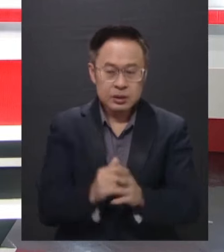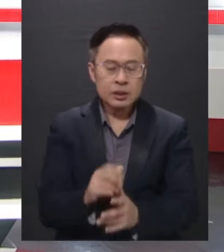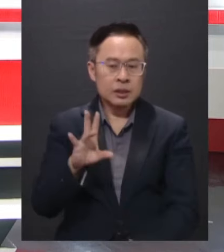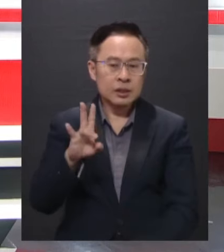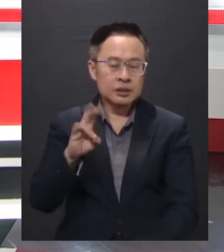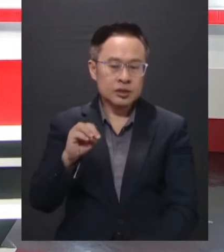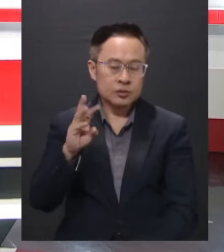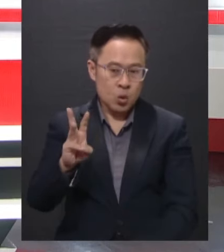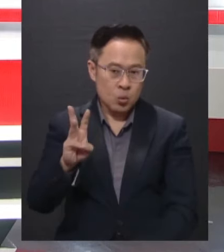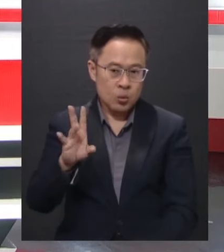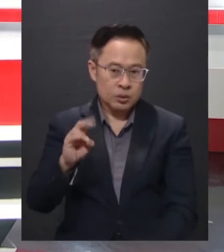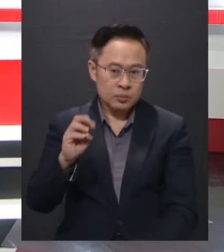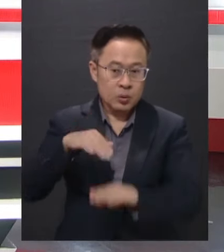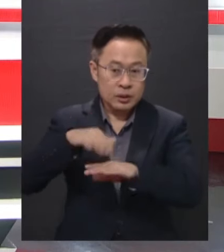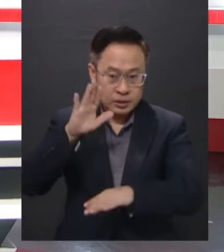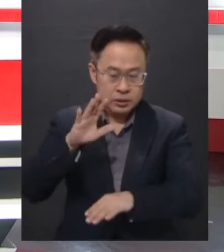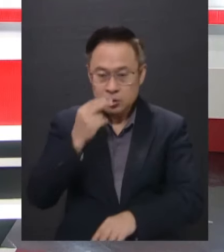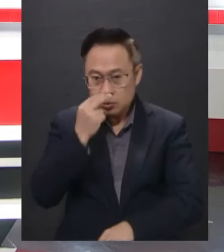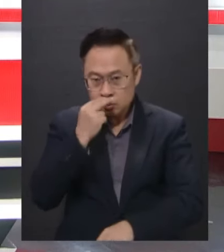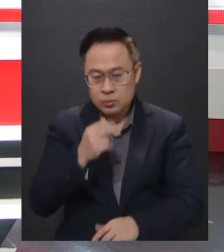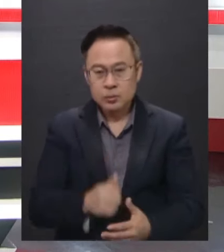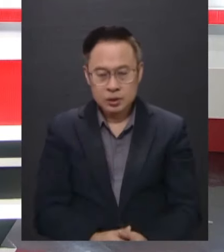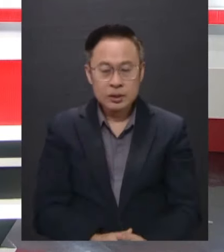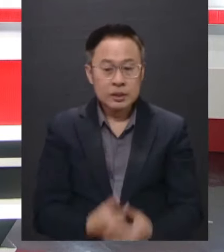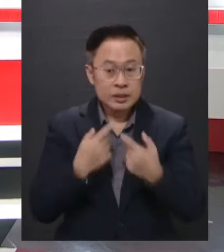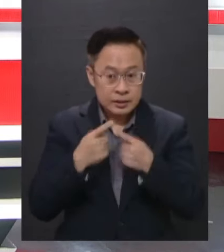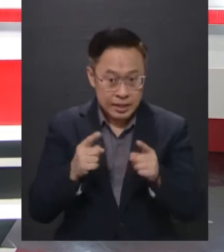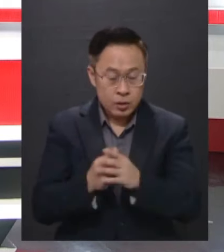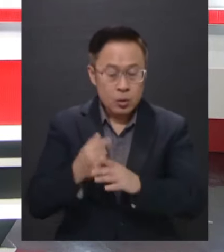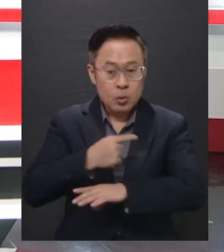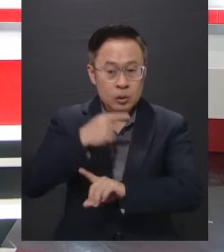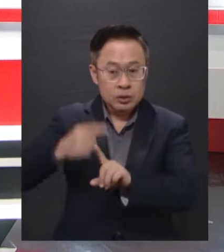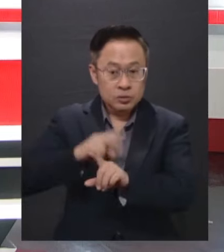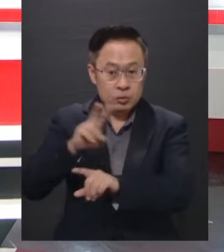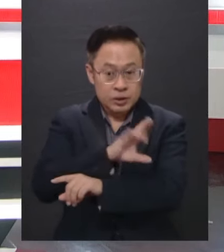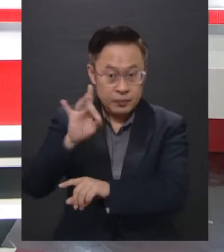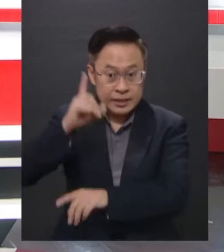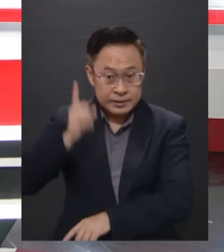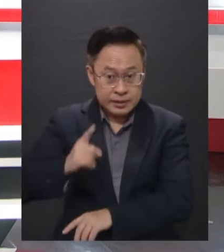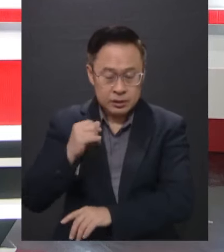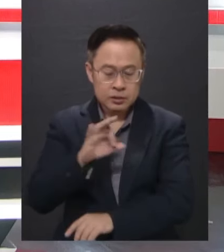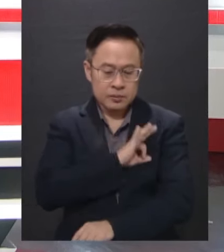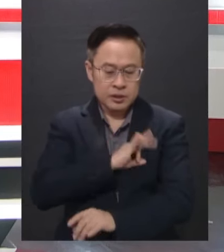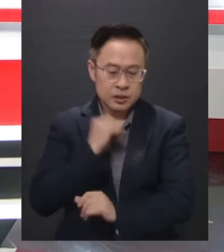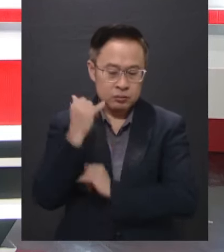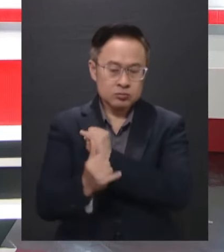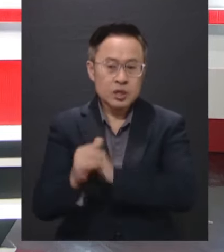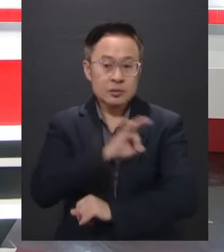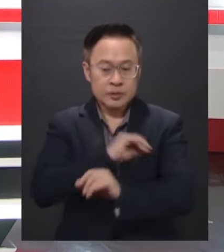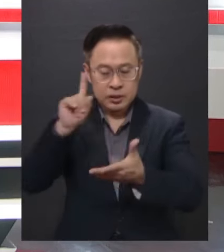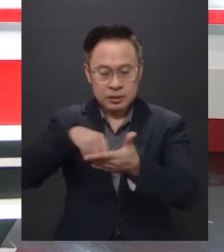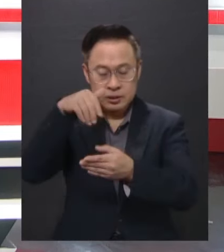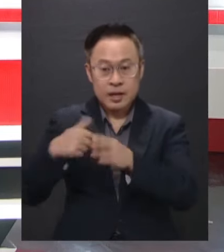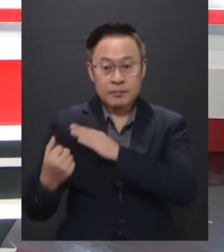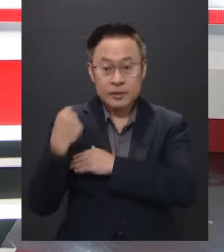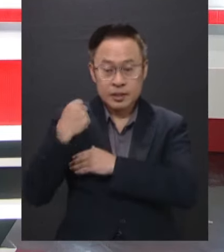แต่อะไรก็ตามแต่นะคะเดี๋ยวมาไล่เรียงกันสักหน่อยว่าวันที่8กุมภาพันธ์เริ่มตั้งแต่เช้าเนี่ยขั้นตอนเป็นอย่างไรบ้